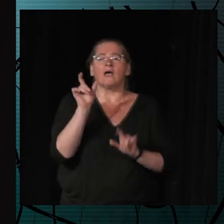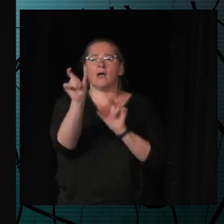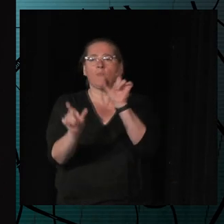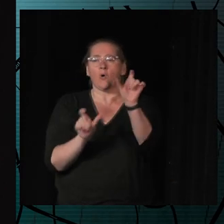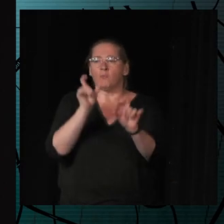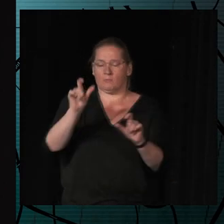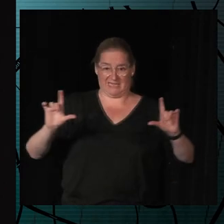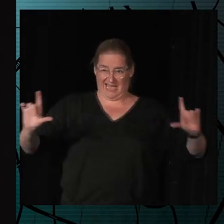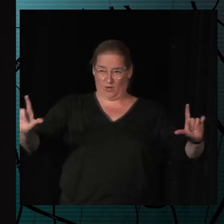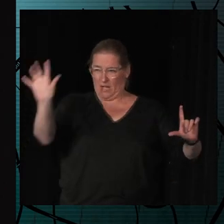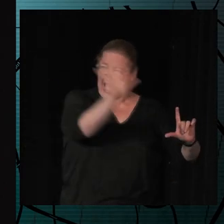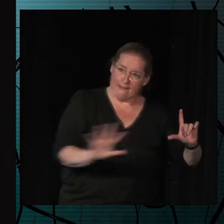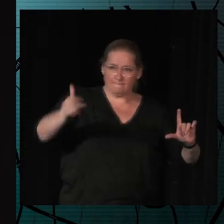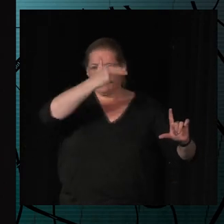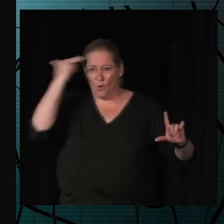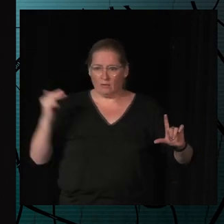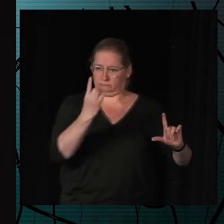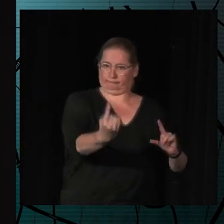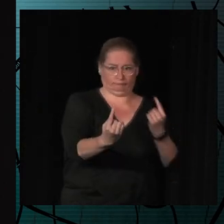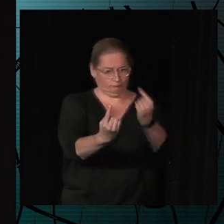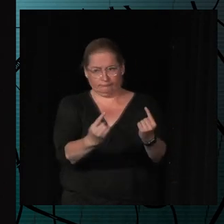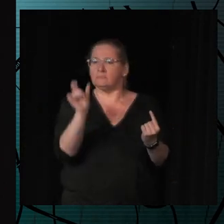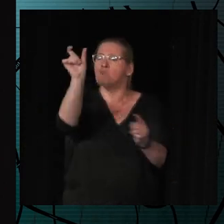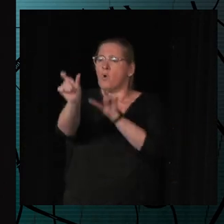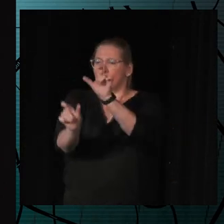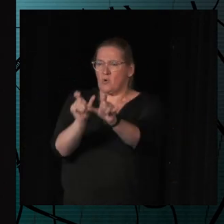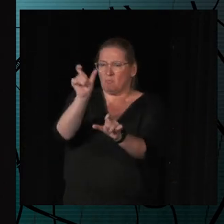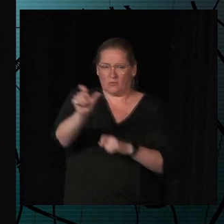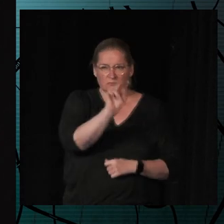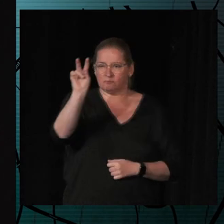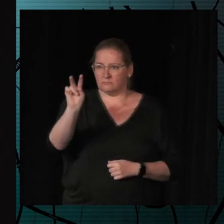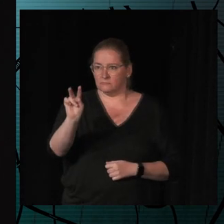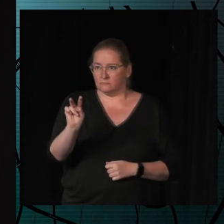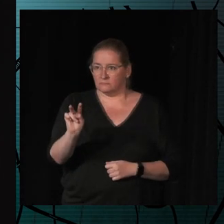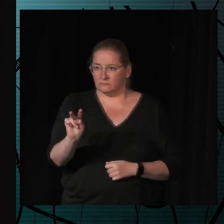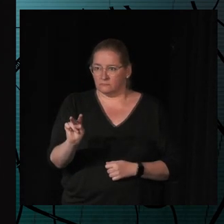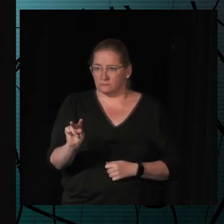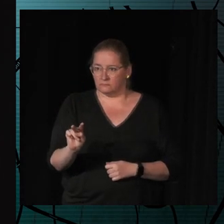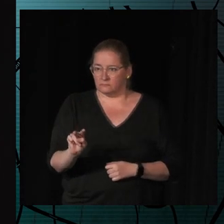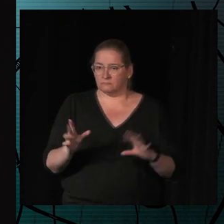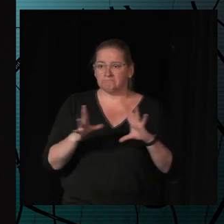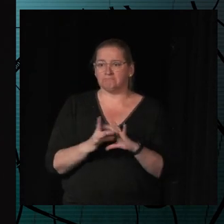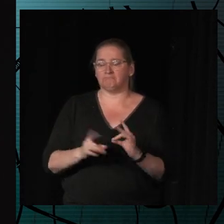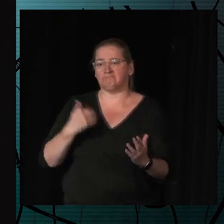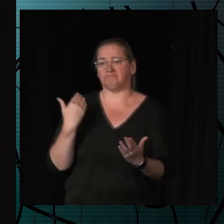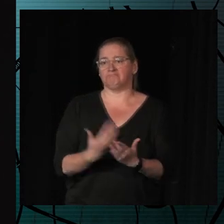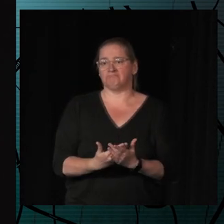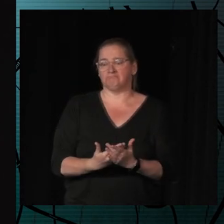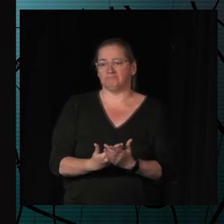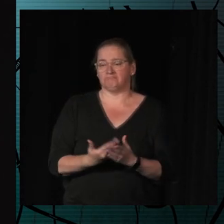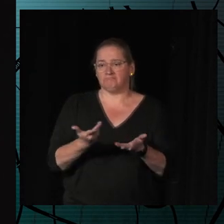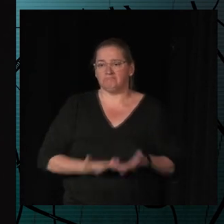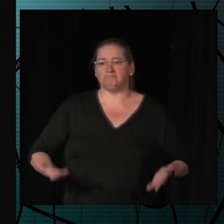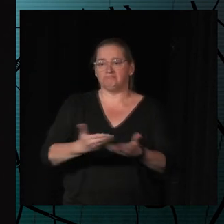and click dans un écran quasiment noir avec juste ces deux personnages et les mots sont sont absolument terrifiants parce qu'il racontent de façon assez froide cette rencontre